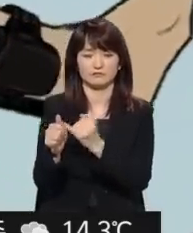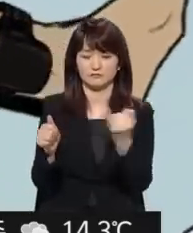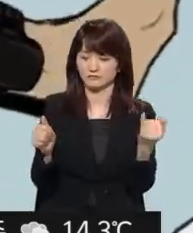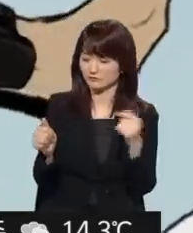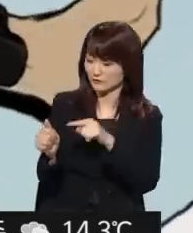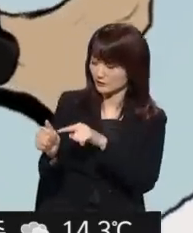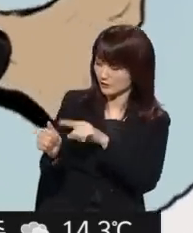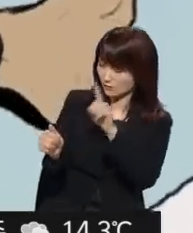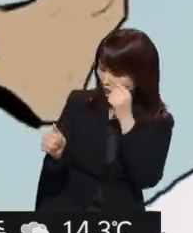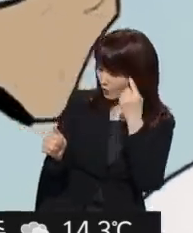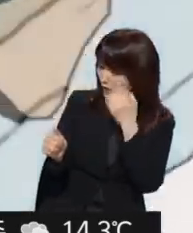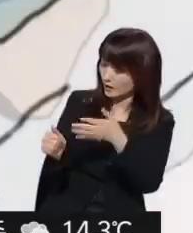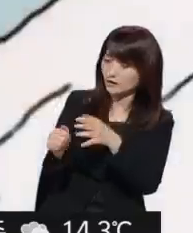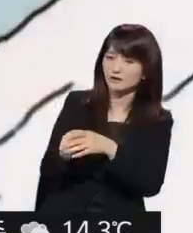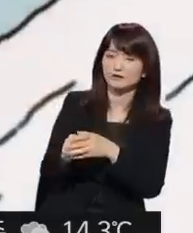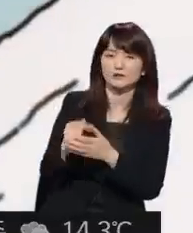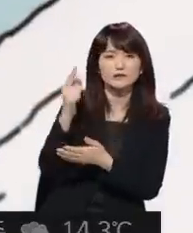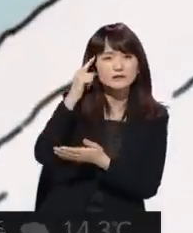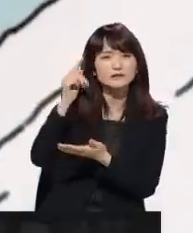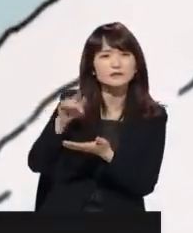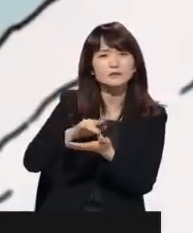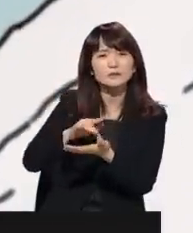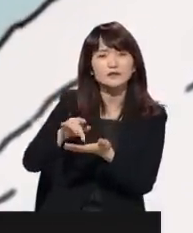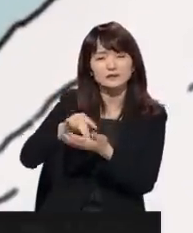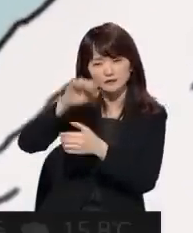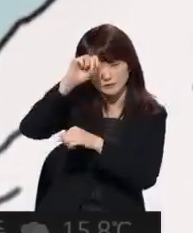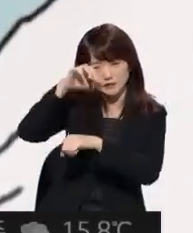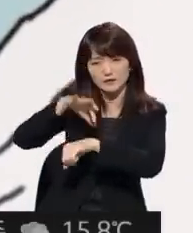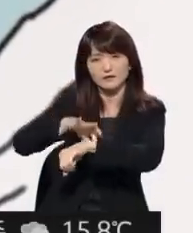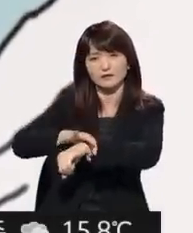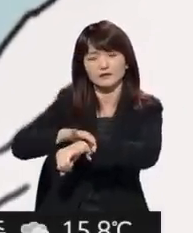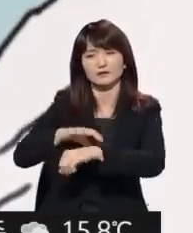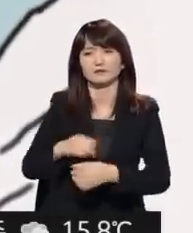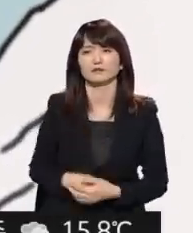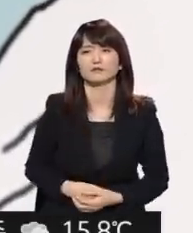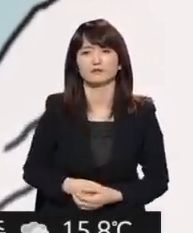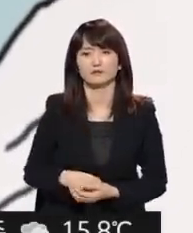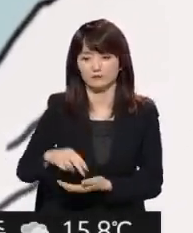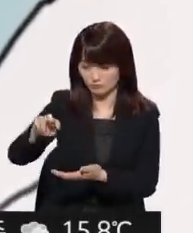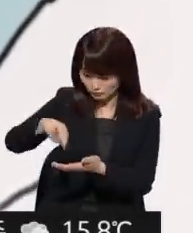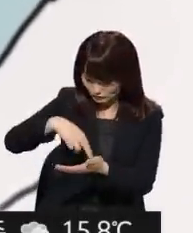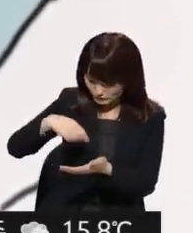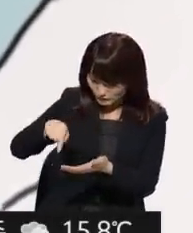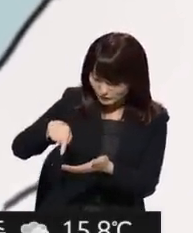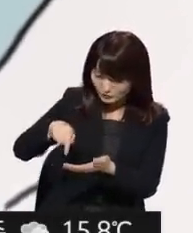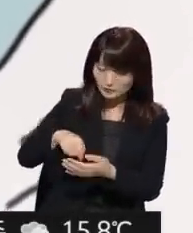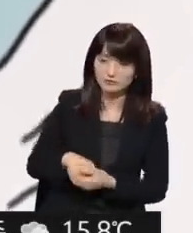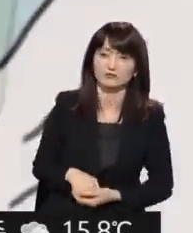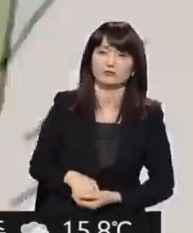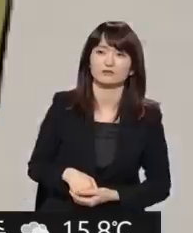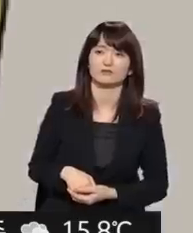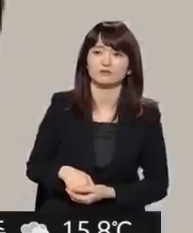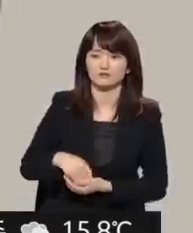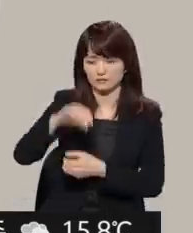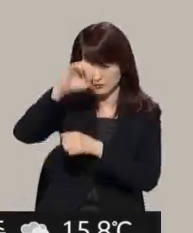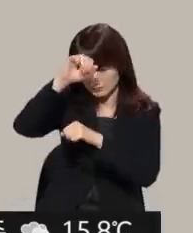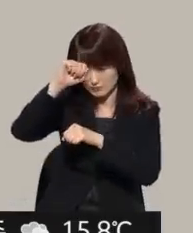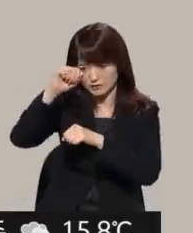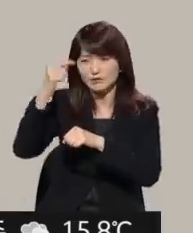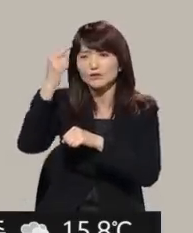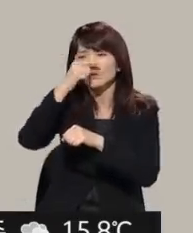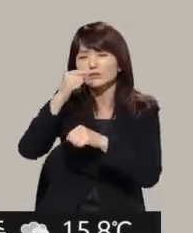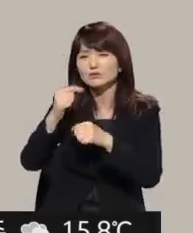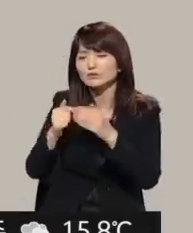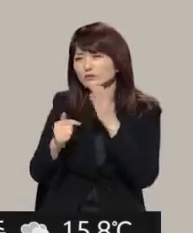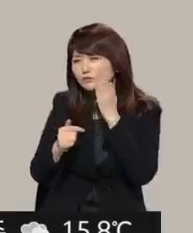뭐야 하면 스마트 밝지다 뭐 이런 얘기를 했을 겁니다 그러면서 뭐 문자가 왔냐 하면서 막 이렇게 발을 얼굴에다 갖다 대고